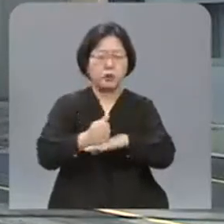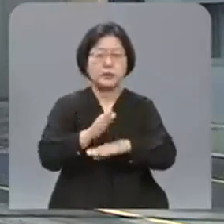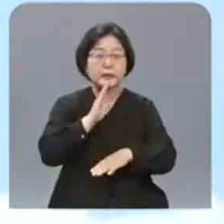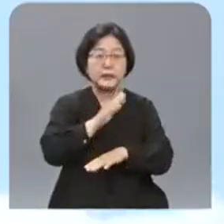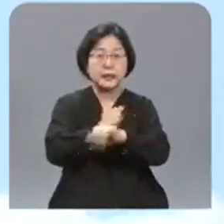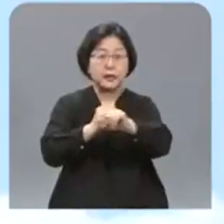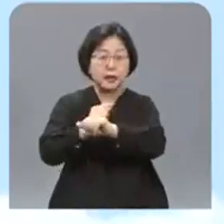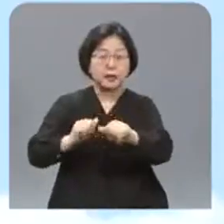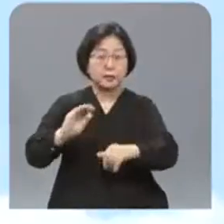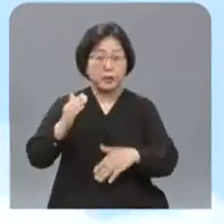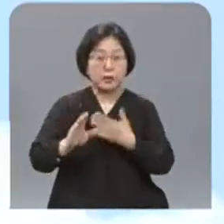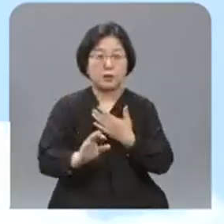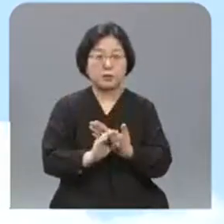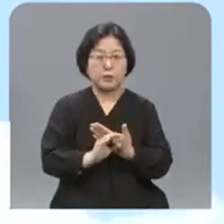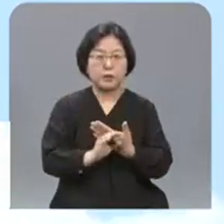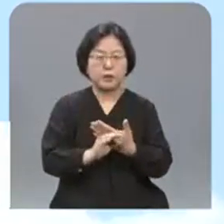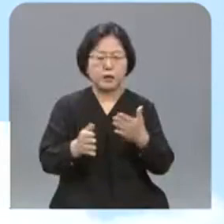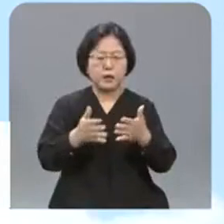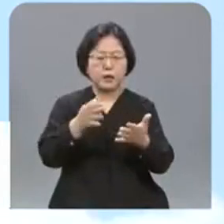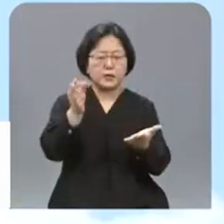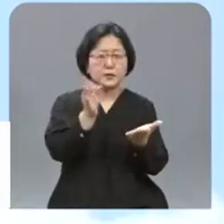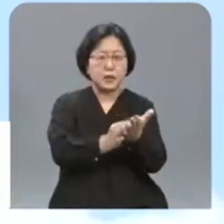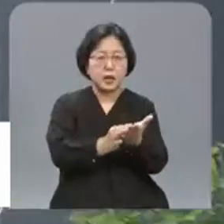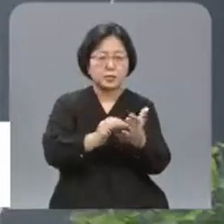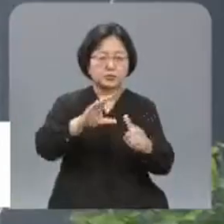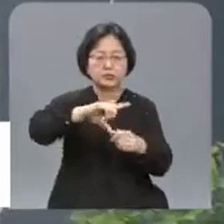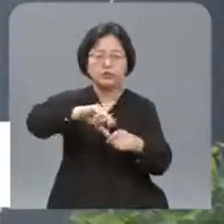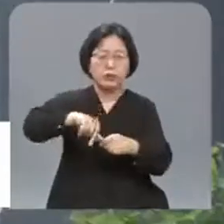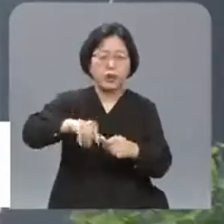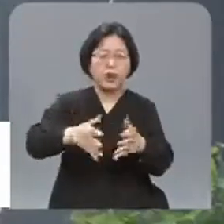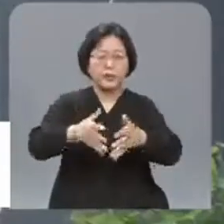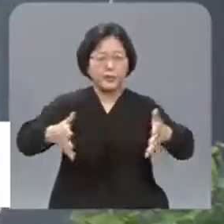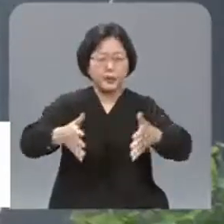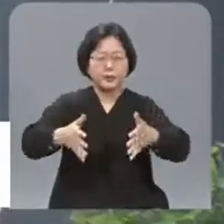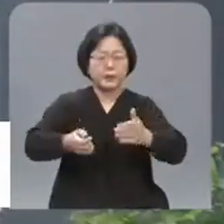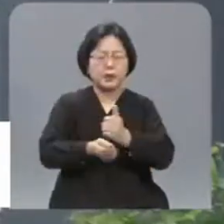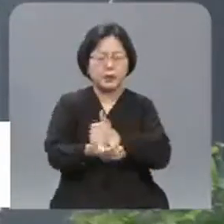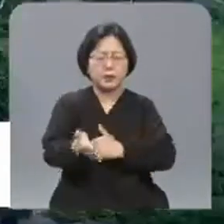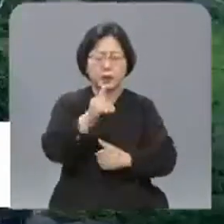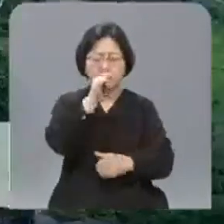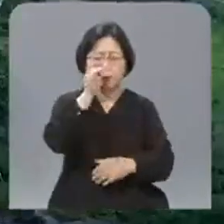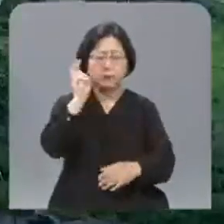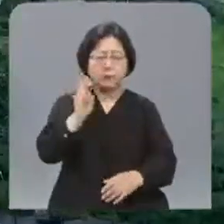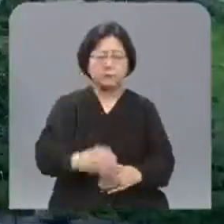계약률로 이어진다면 상대적으로 가격이 낮은 주변 아파트 거래 수요에 영향을 줄 수 있습니다.